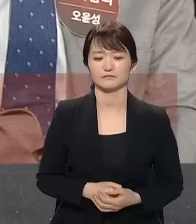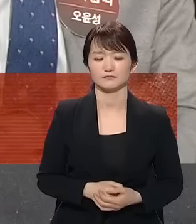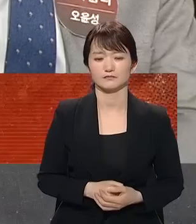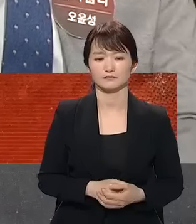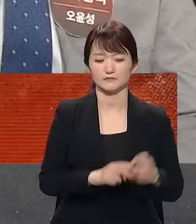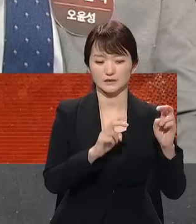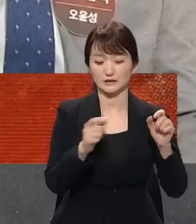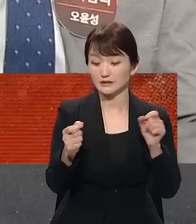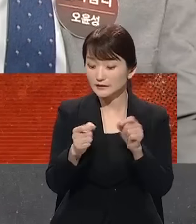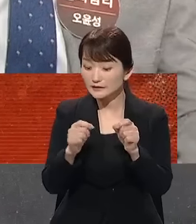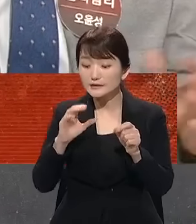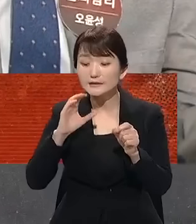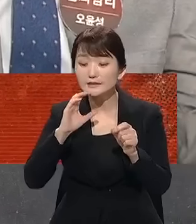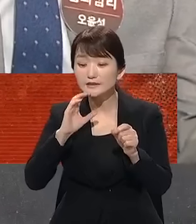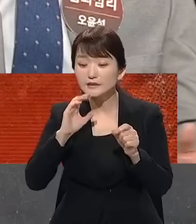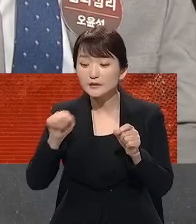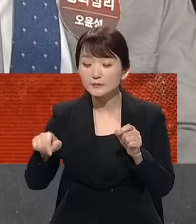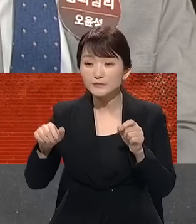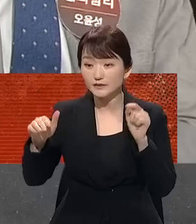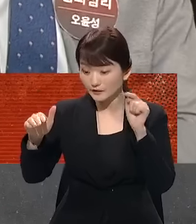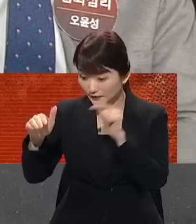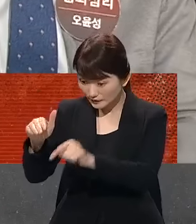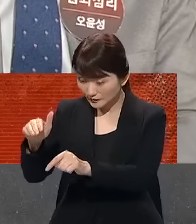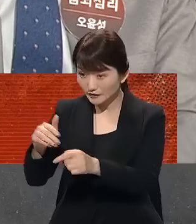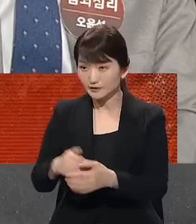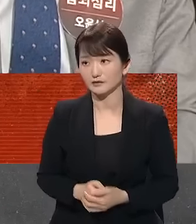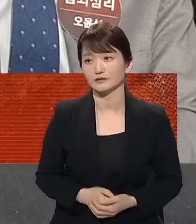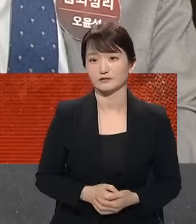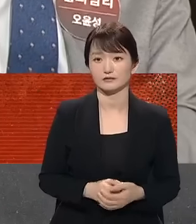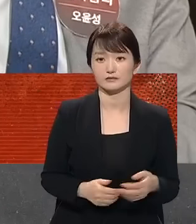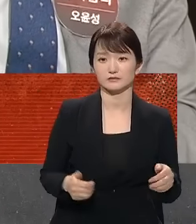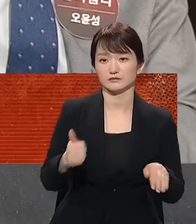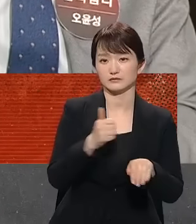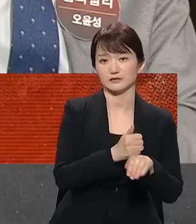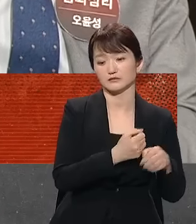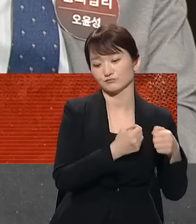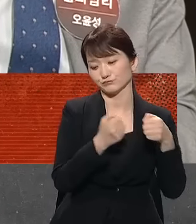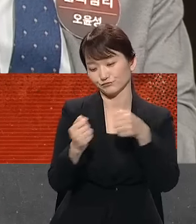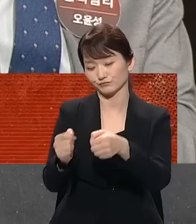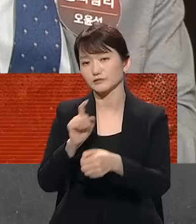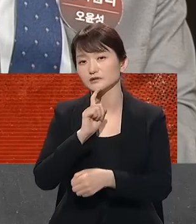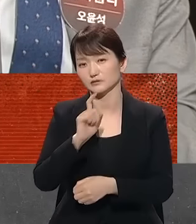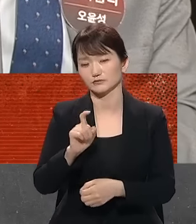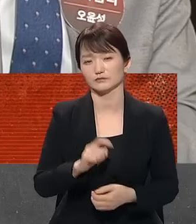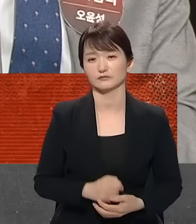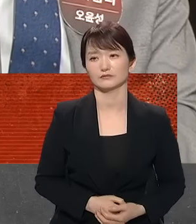사용해라. 그런데 이 인근 카페가 바로 옆 건물이 아니라 차로 10분 정도 가야 된대요. 그리고 이제 그것도